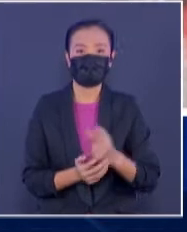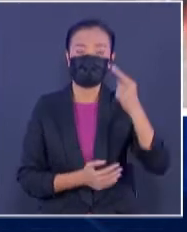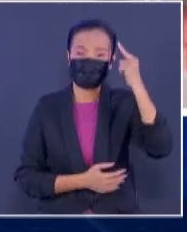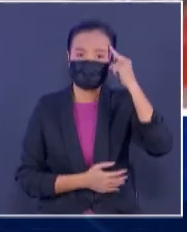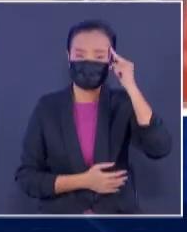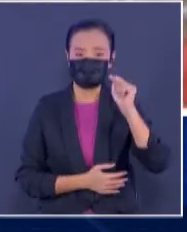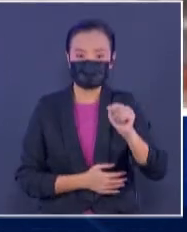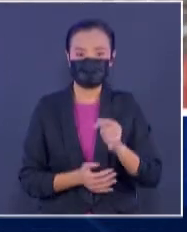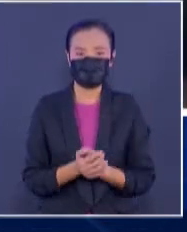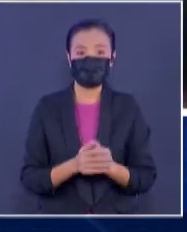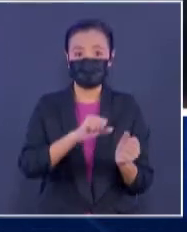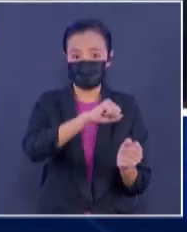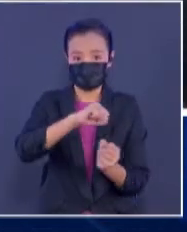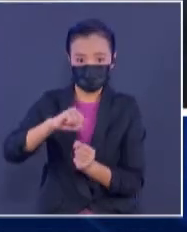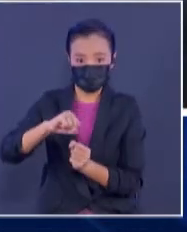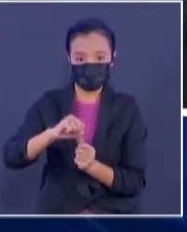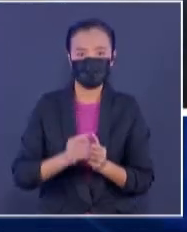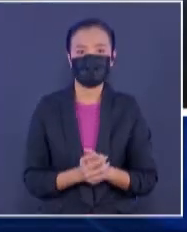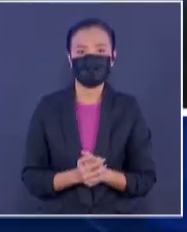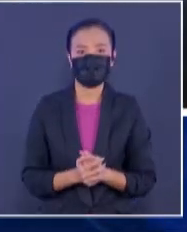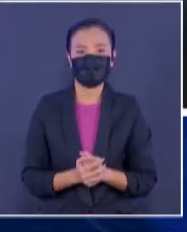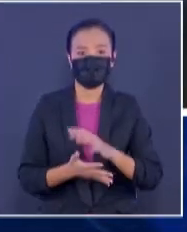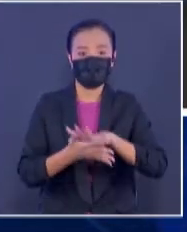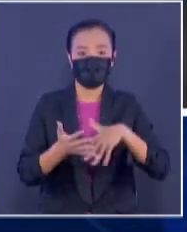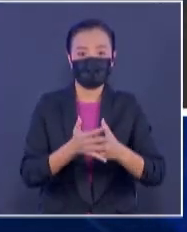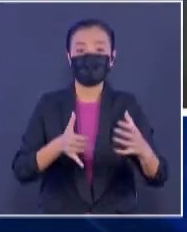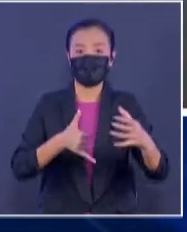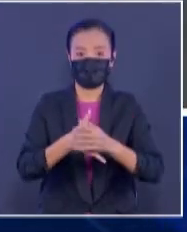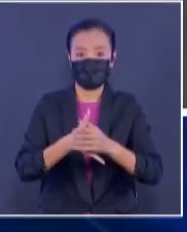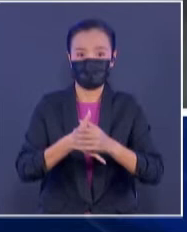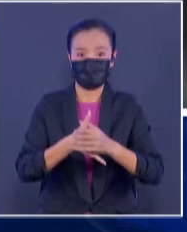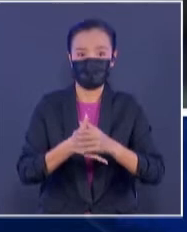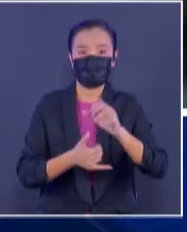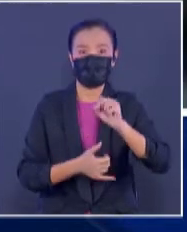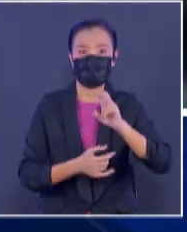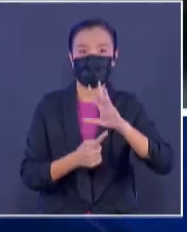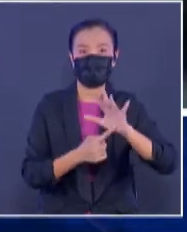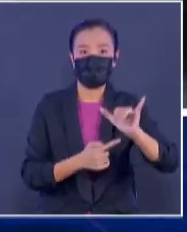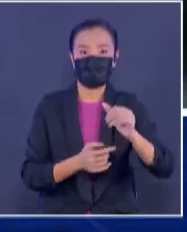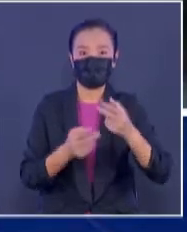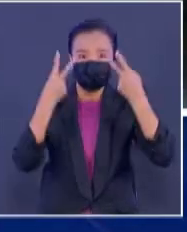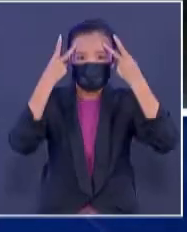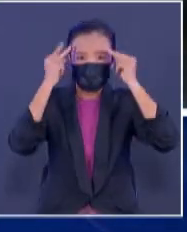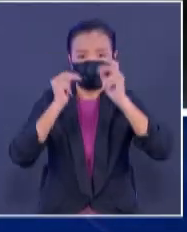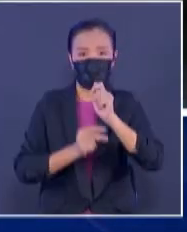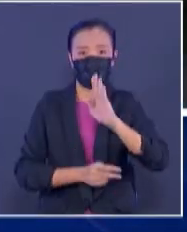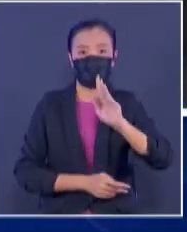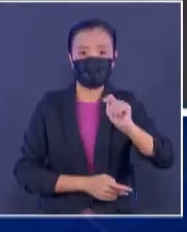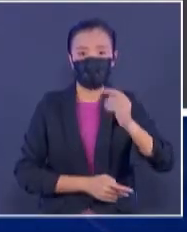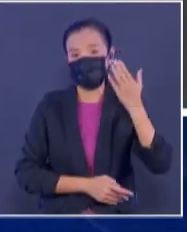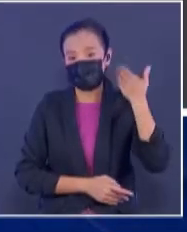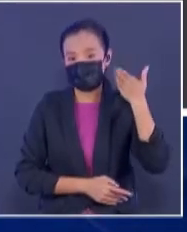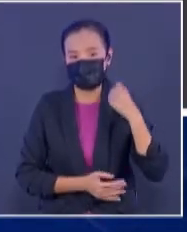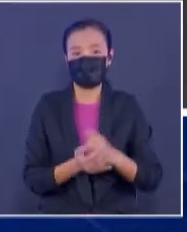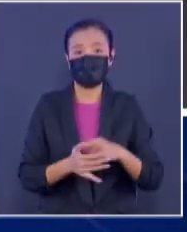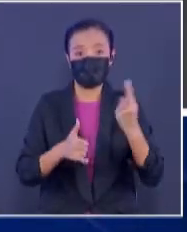าการนำรถไปในครั้งนี้เป็นไปตามแผนการจับกุมของนายสวัยอดีตนายกอบต.โพผู้ต้